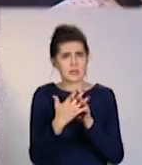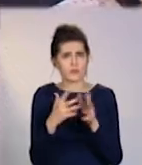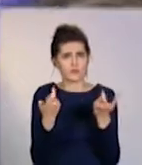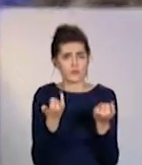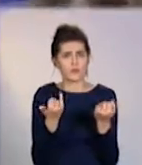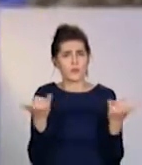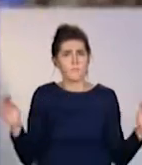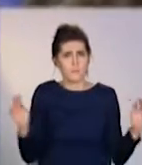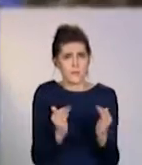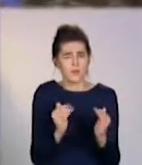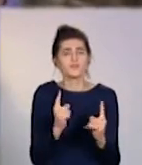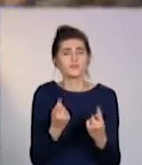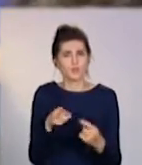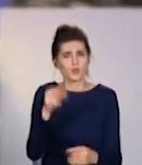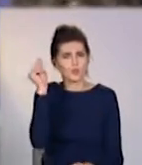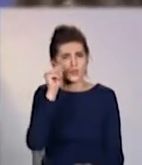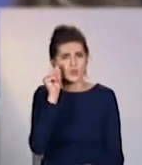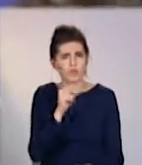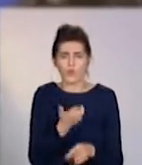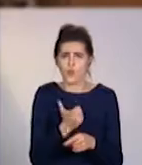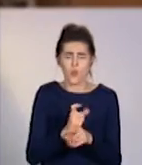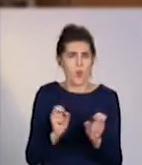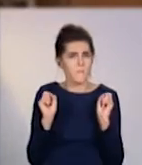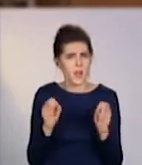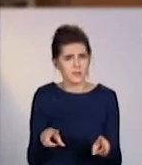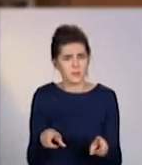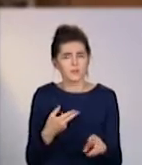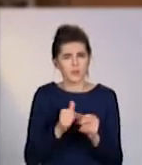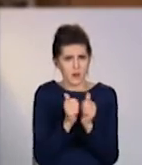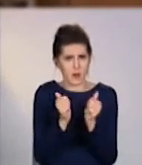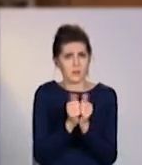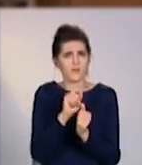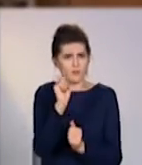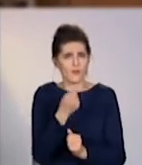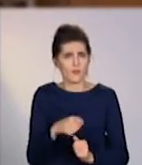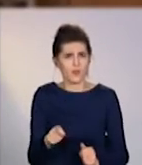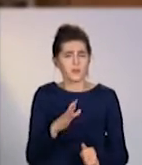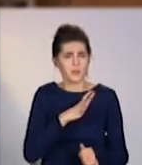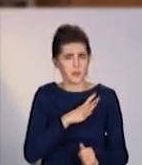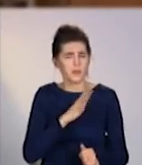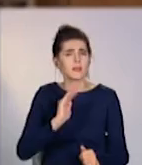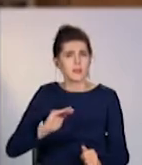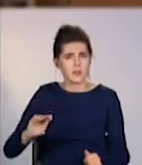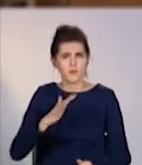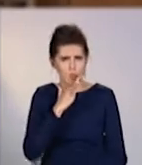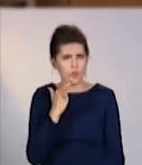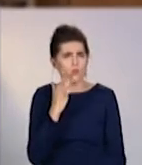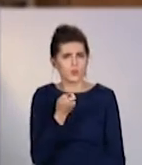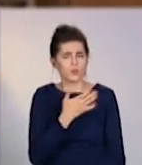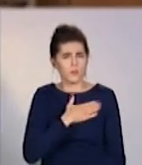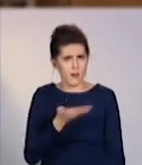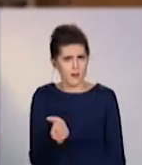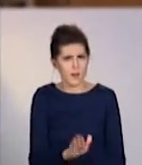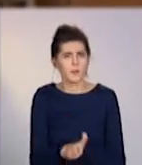зменшилася, бо навчатися тут небезпечно. Коли дитина в 7-й школі загинула, тоді ми уходили